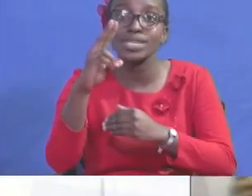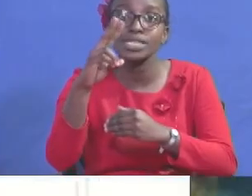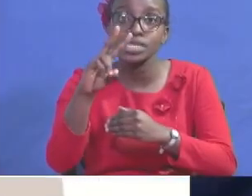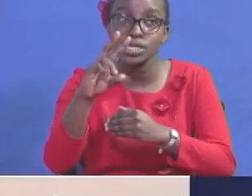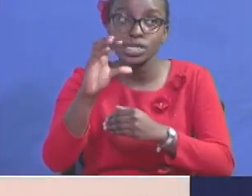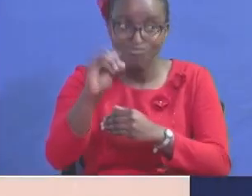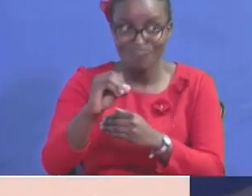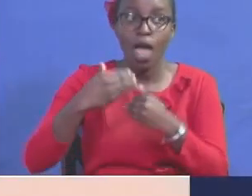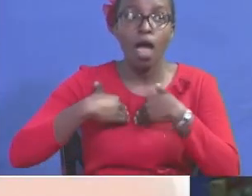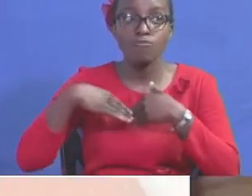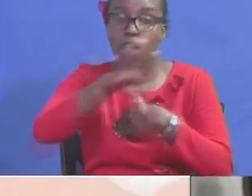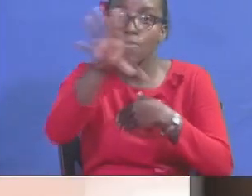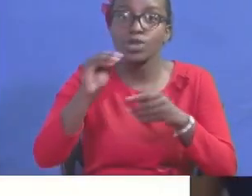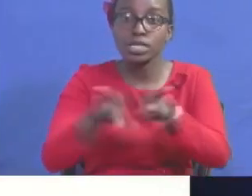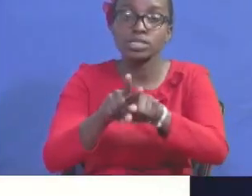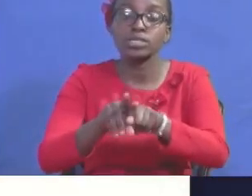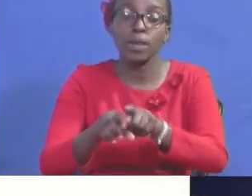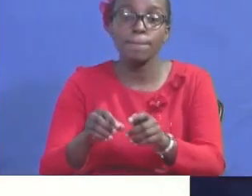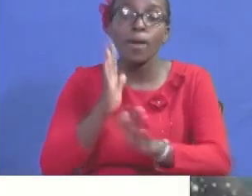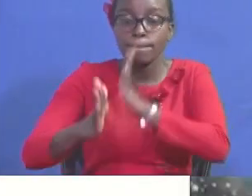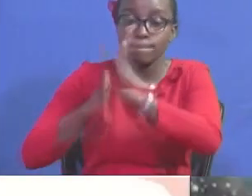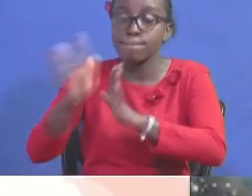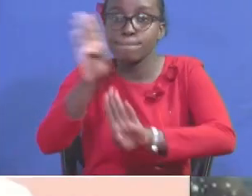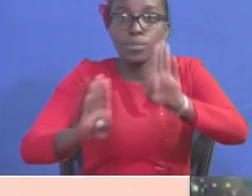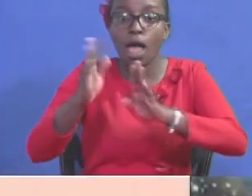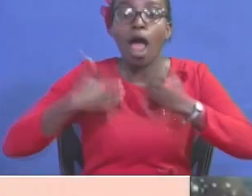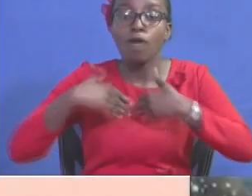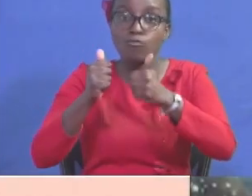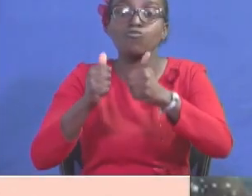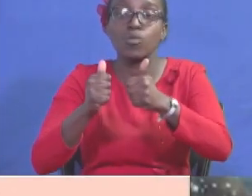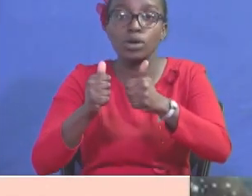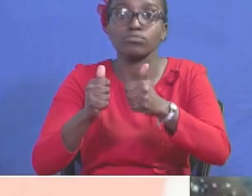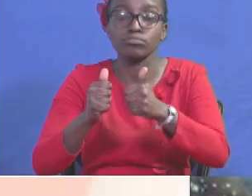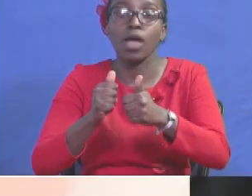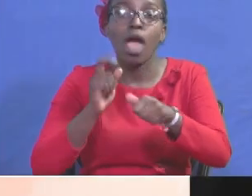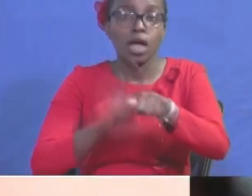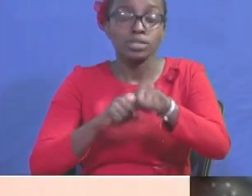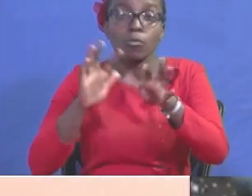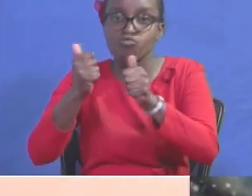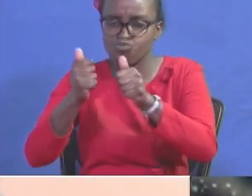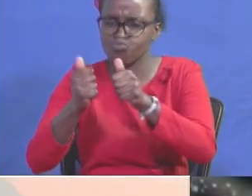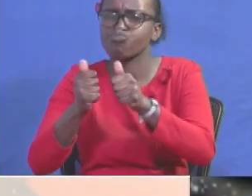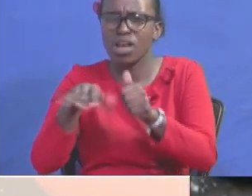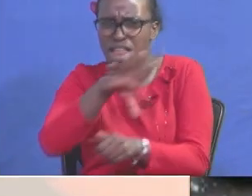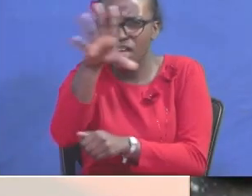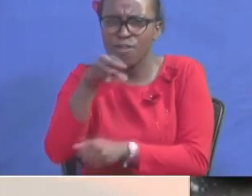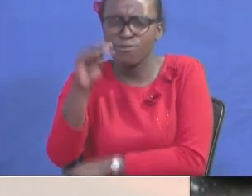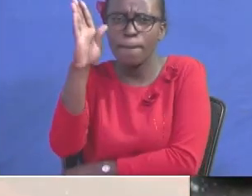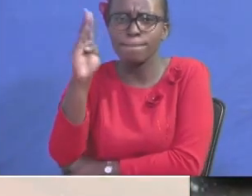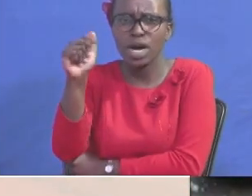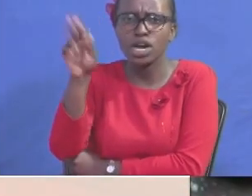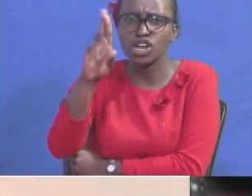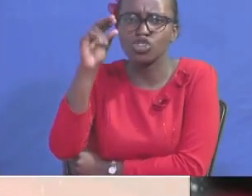vya Afrika katika kushughulikia mabadiliko ya tabia nchi kwenye nyanja mbalimbali. Kwa mujibu wa utafiti wa Afrobarometer,